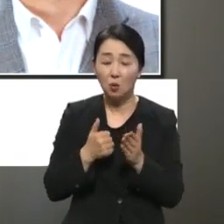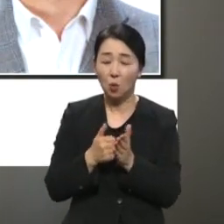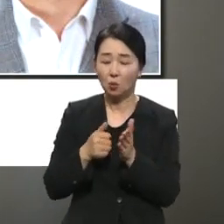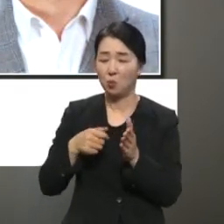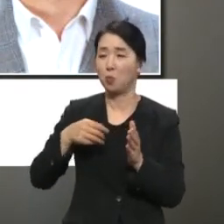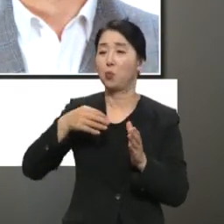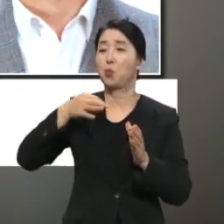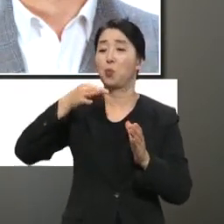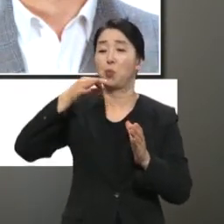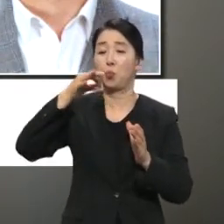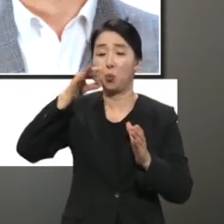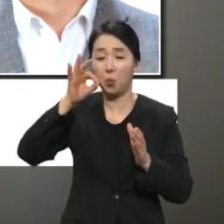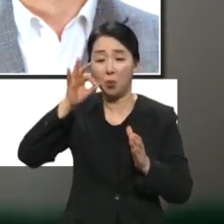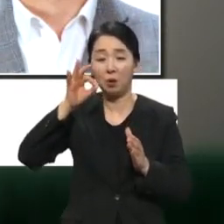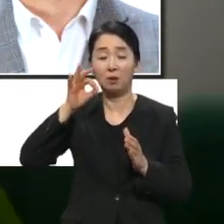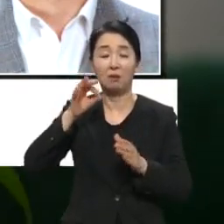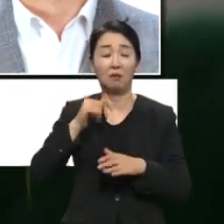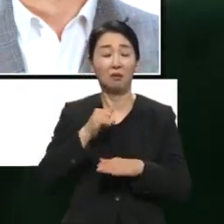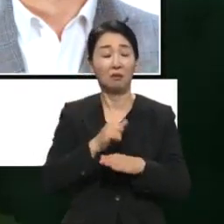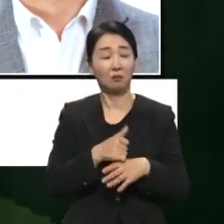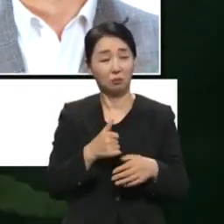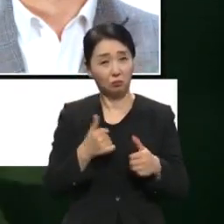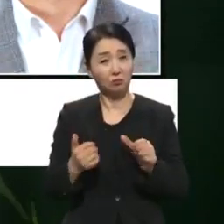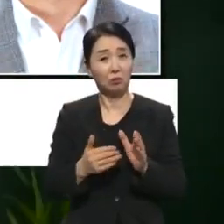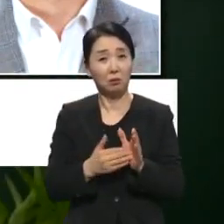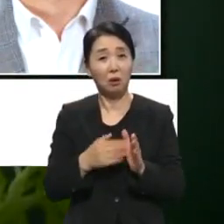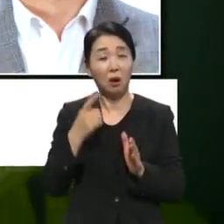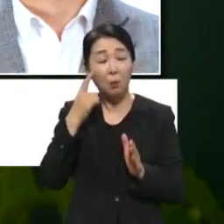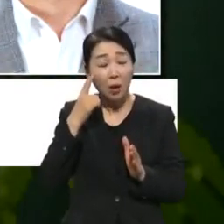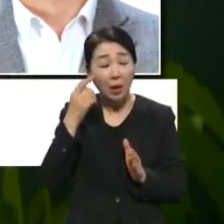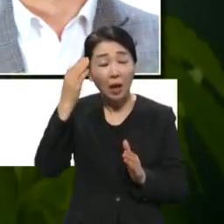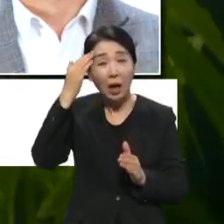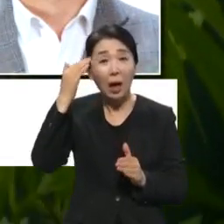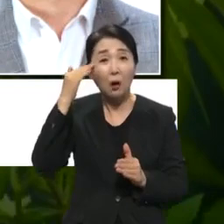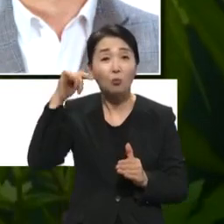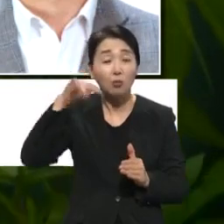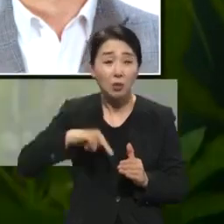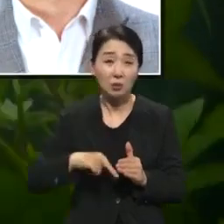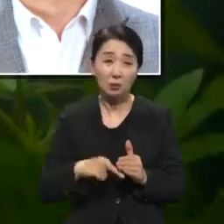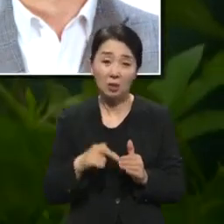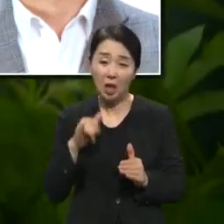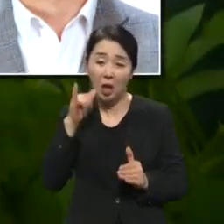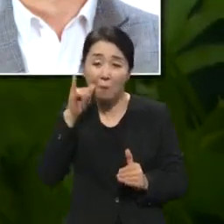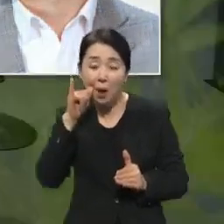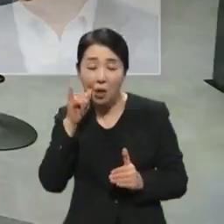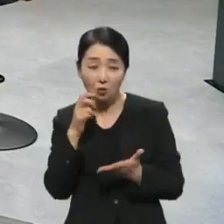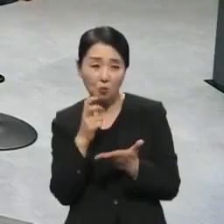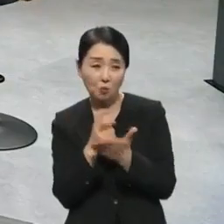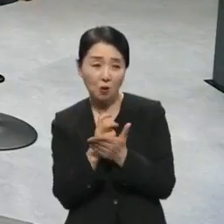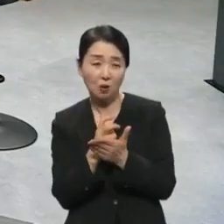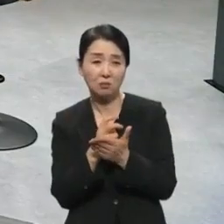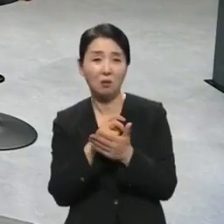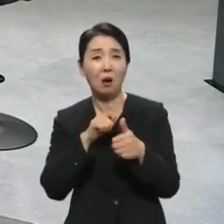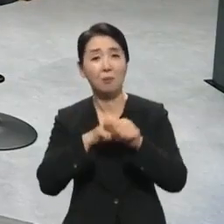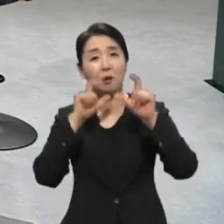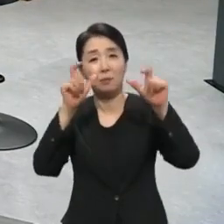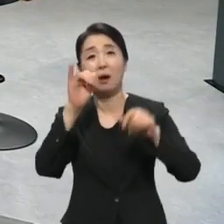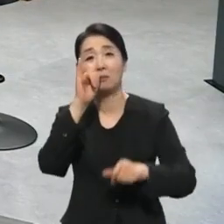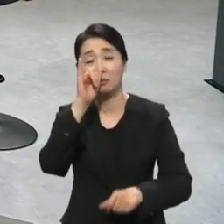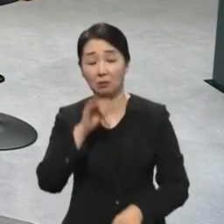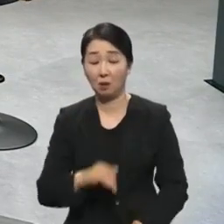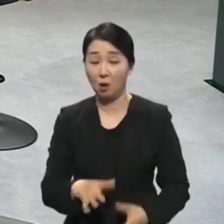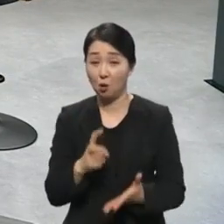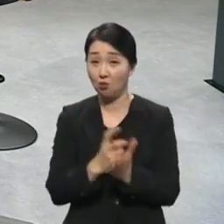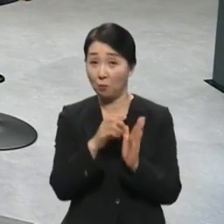복용하거나 그래도 안 되고 한국에서는 처벌받을 수 있습니다 좀 무섭기도 한데요 저희가